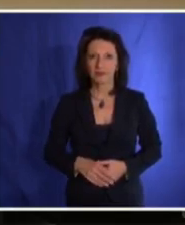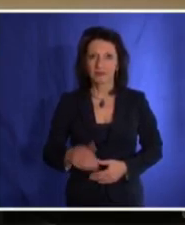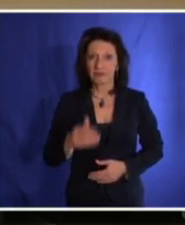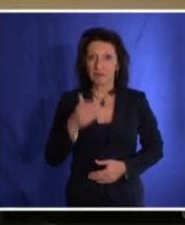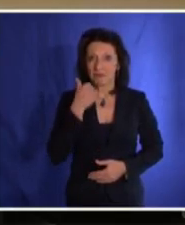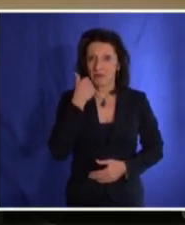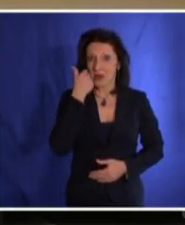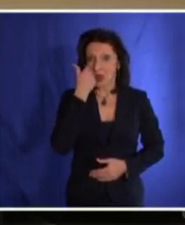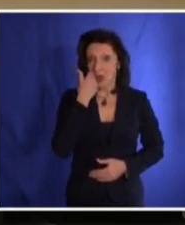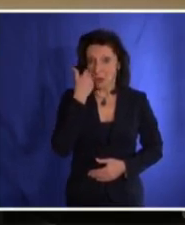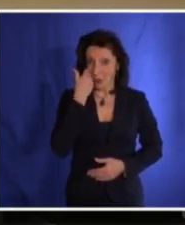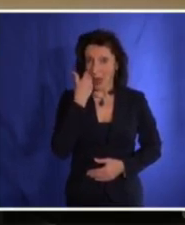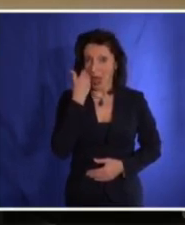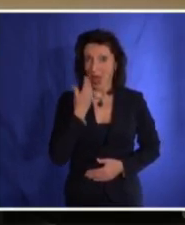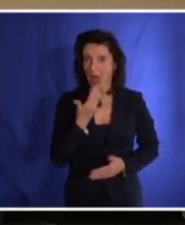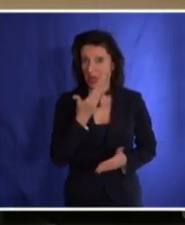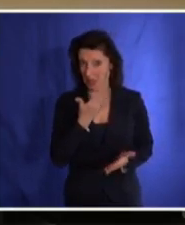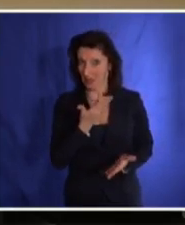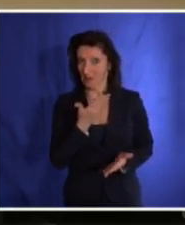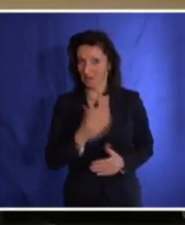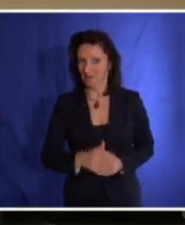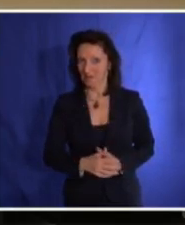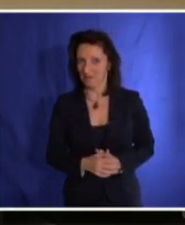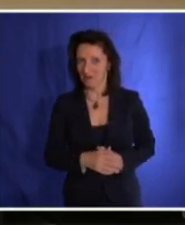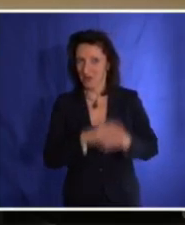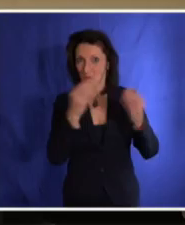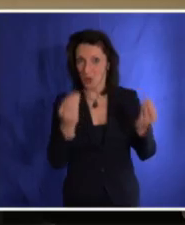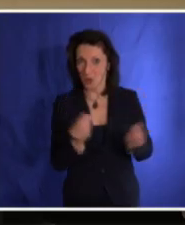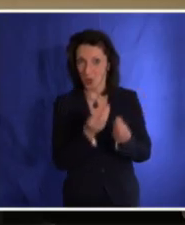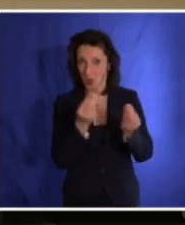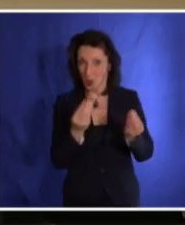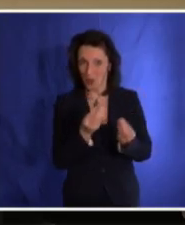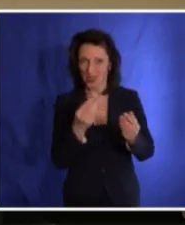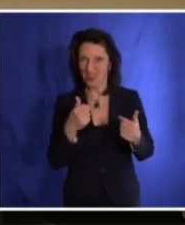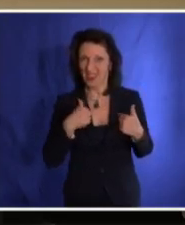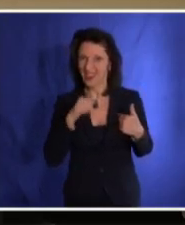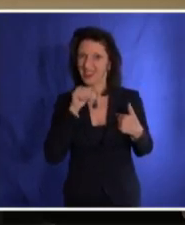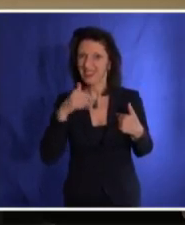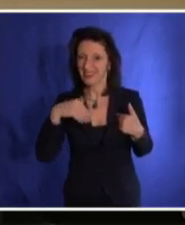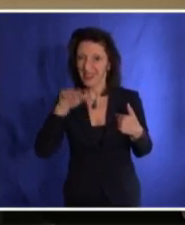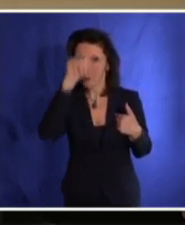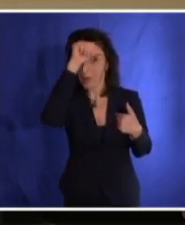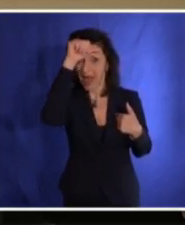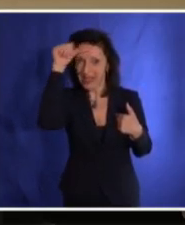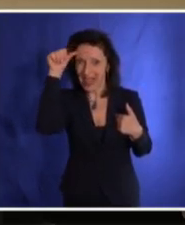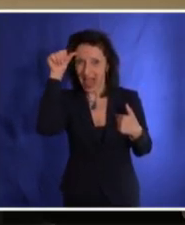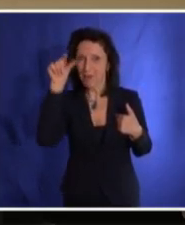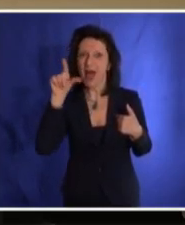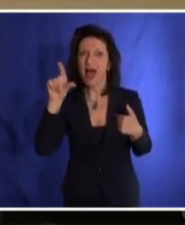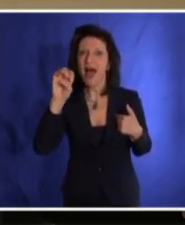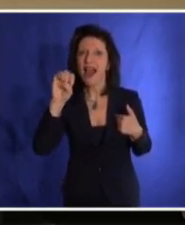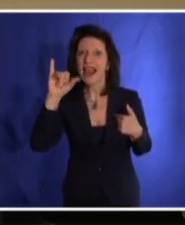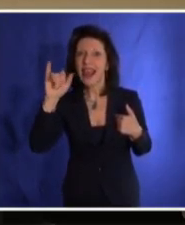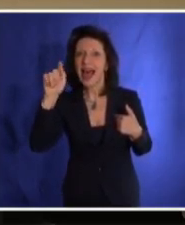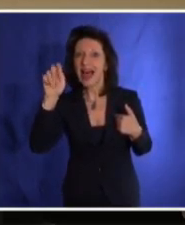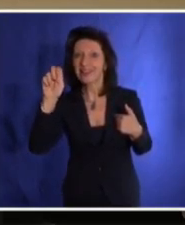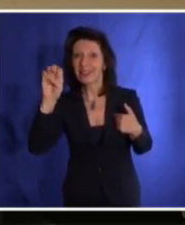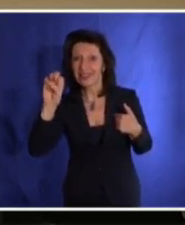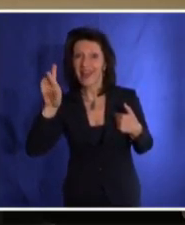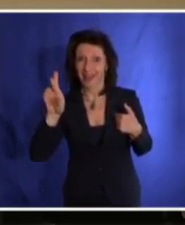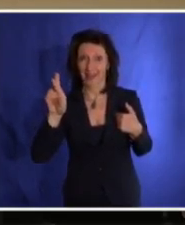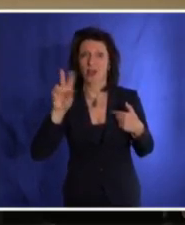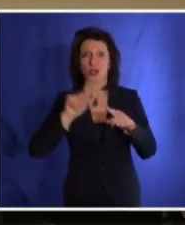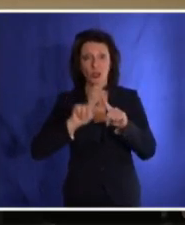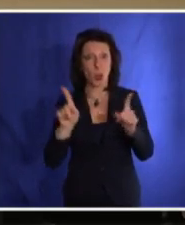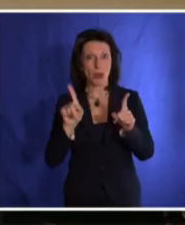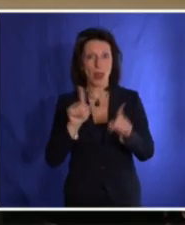Der Mann, der dafür gesorgt hat, dass ich nicht mehr Leitner, sondern Mikl Leitner heiße, ist auch heute hier